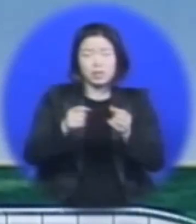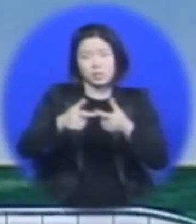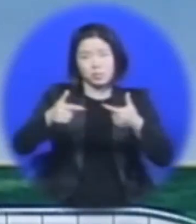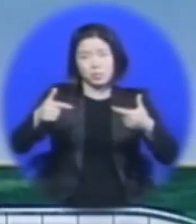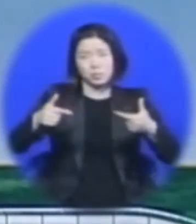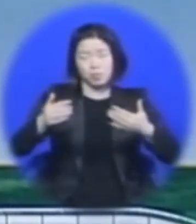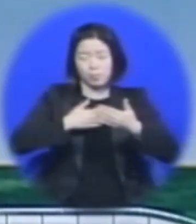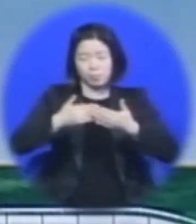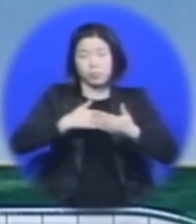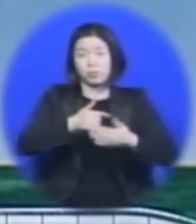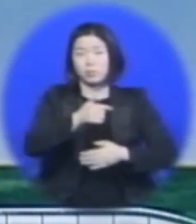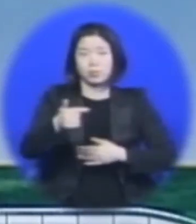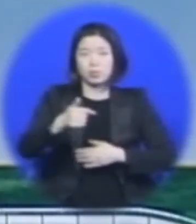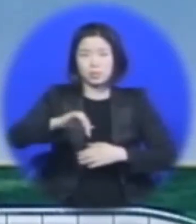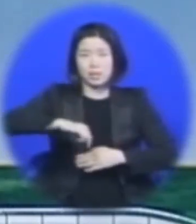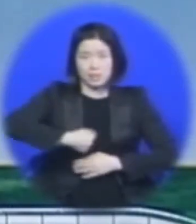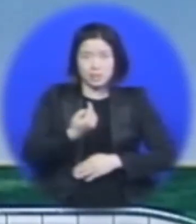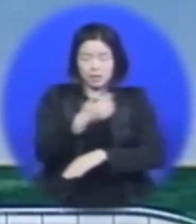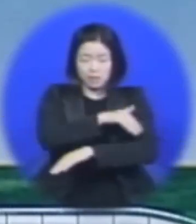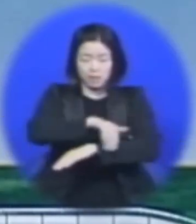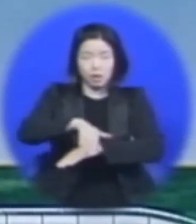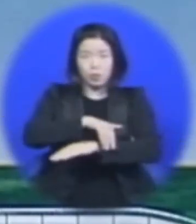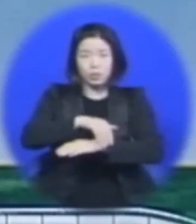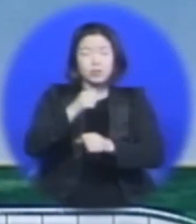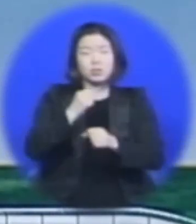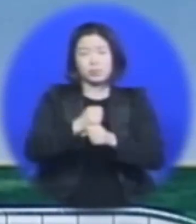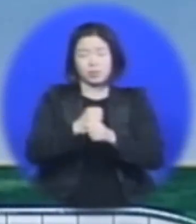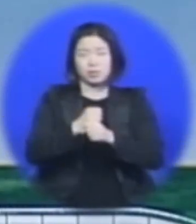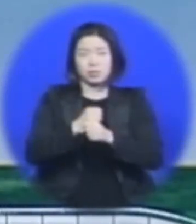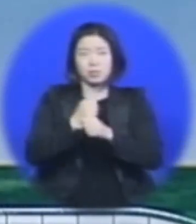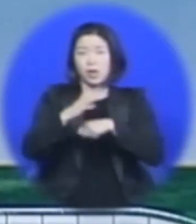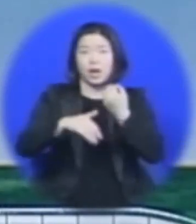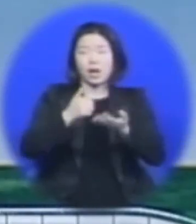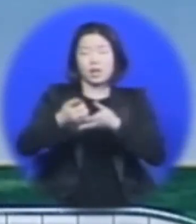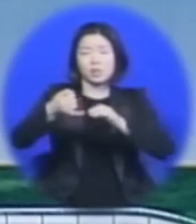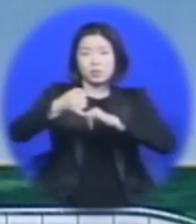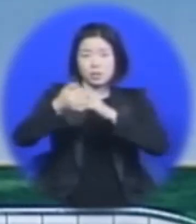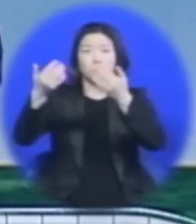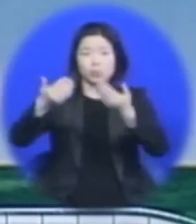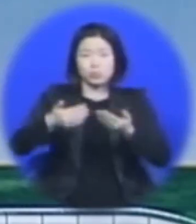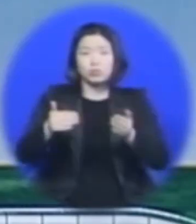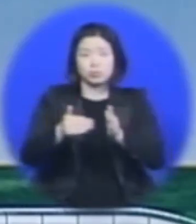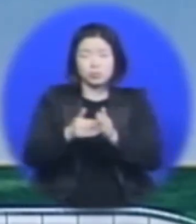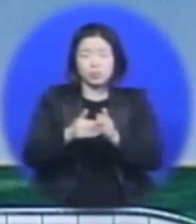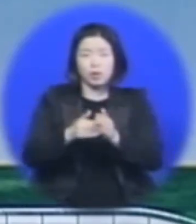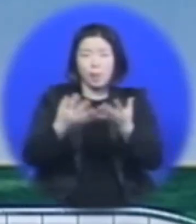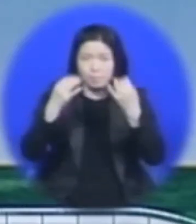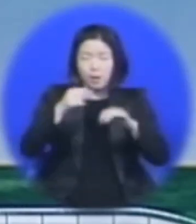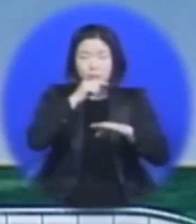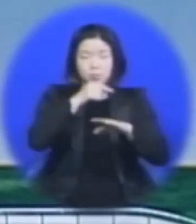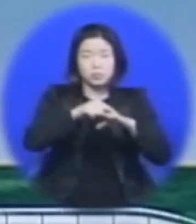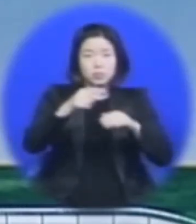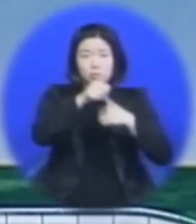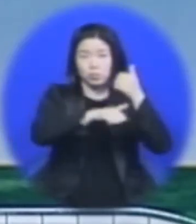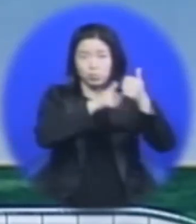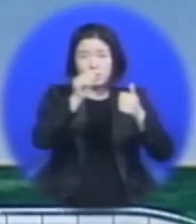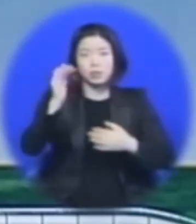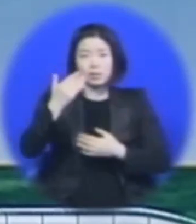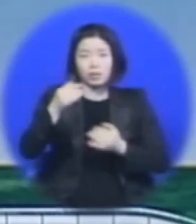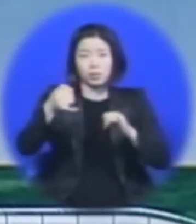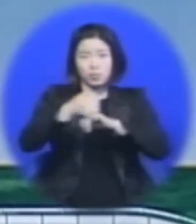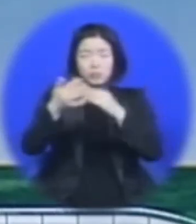불안해지면서 자기 계획을 세우기 시작했습니다 하나님이 약속하신 거예요 많은 민족의 조상이 될 것이라